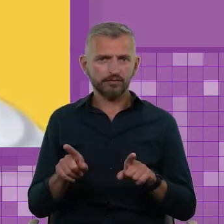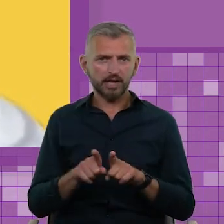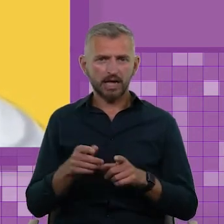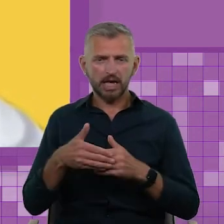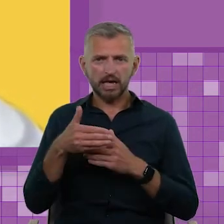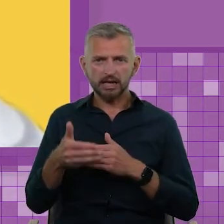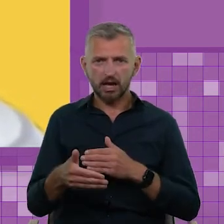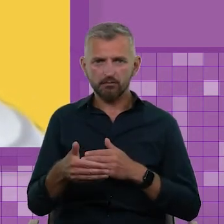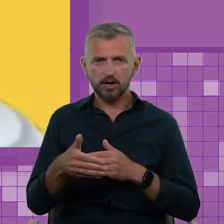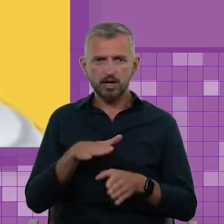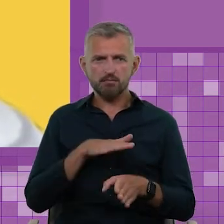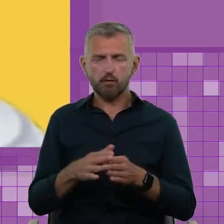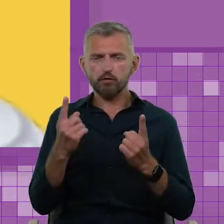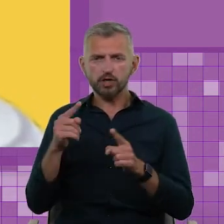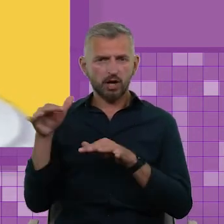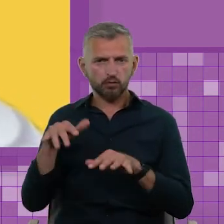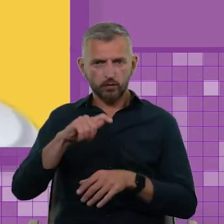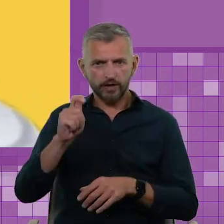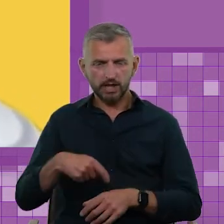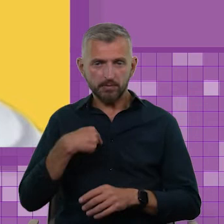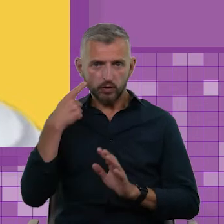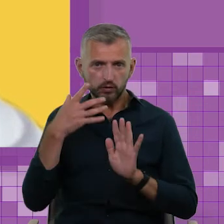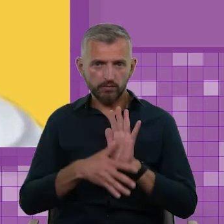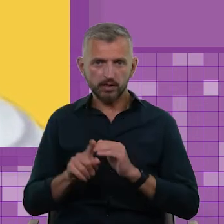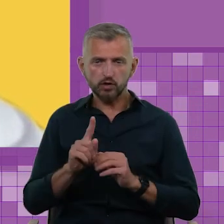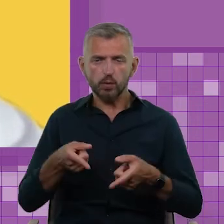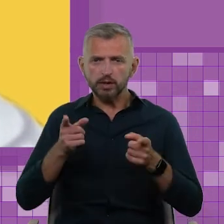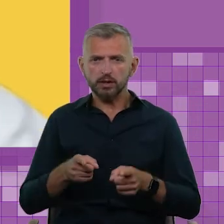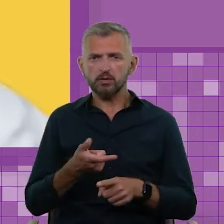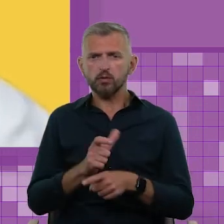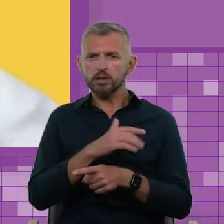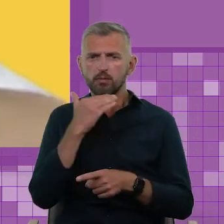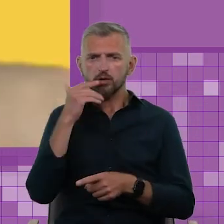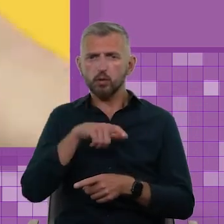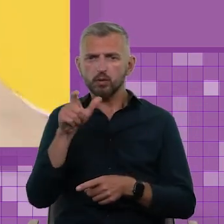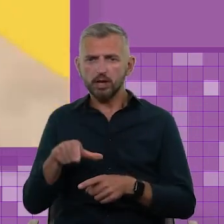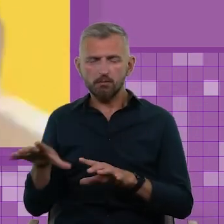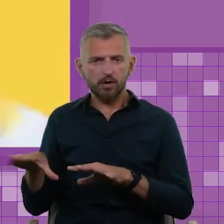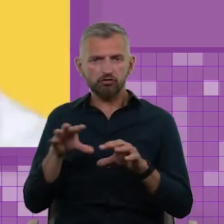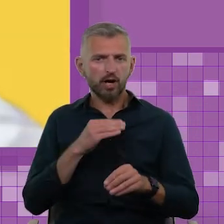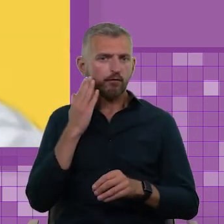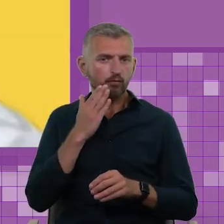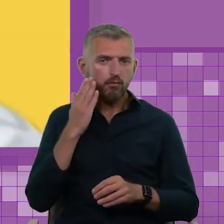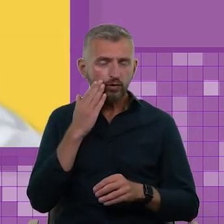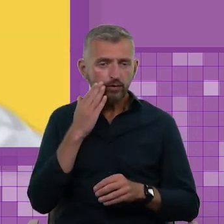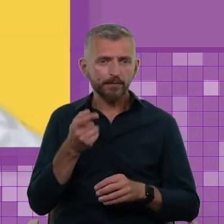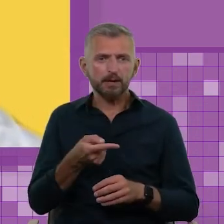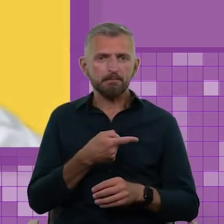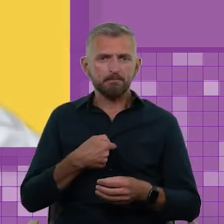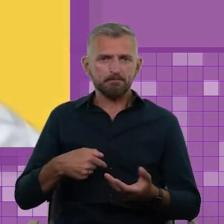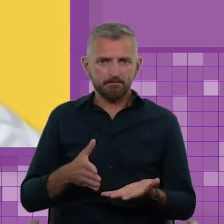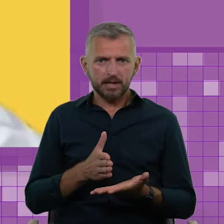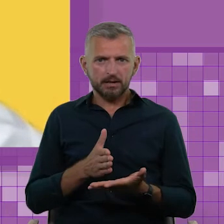етап повномасштабної війни, ми зрозуміли, що дійсно велика кількість людей приїжджає в Румунію, і ми, будучи фізично